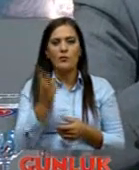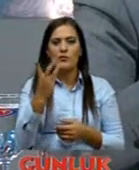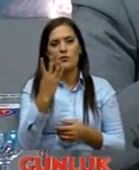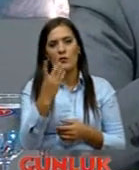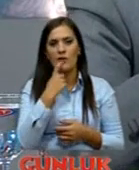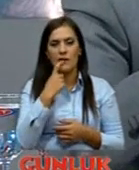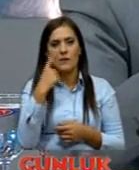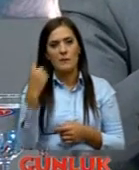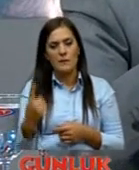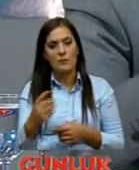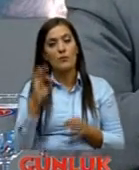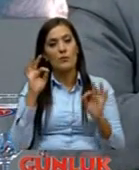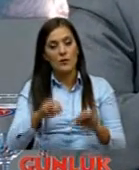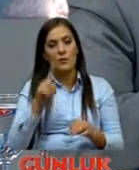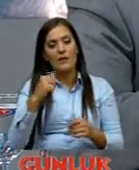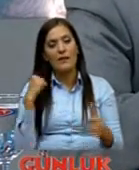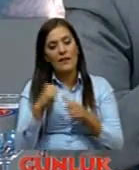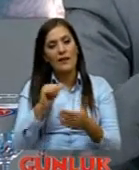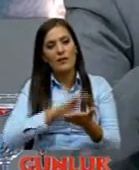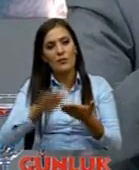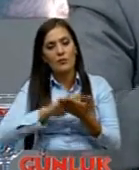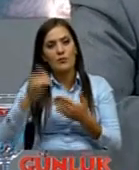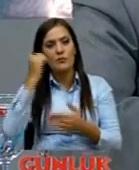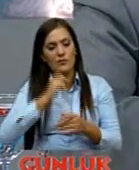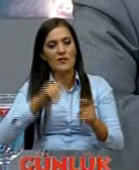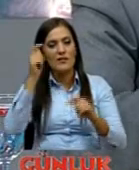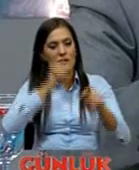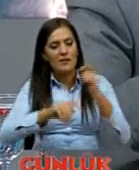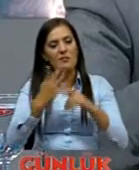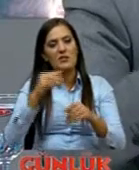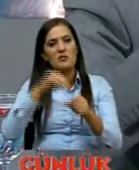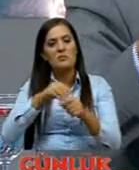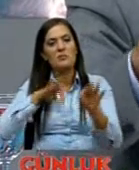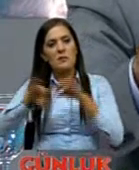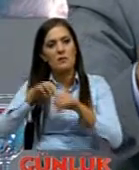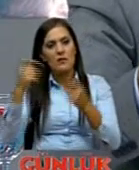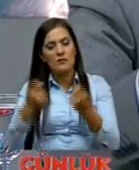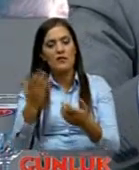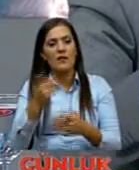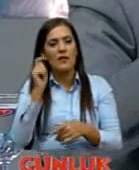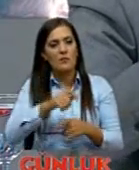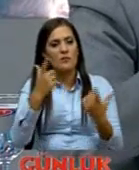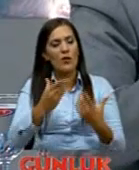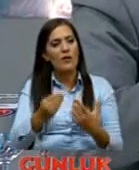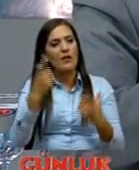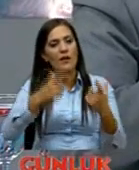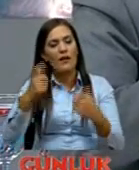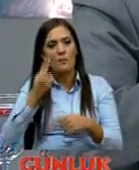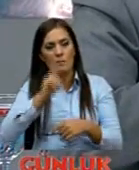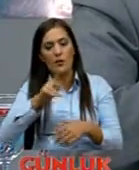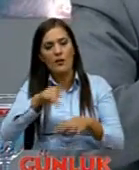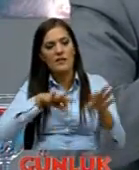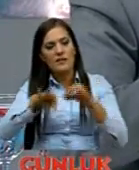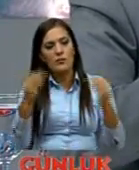3-4 yılda bir muhakkak bir gözden geçiriyor. Gerek iç mimarla çalışıyor, gerek yapılmış olan yerlere bakarak o